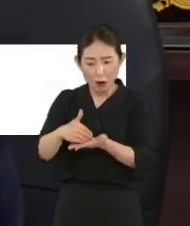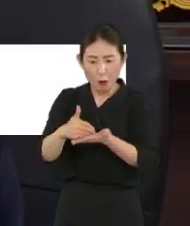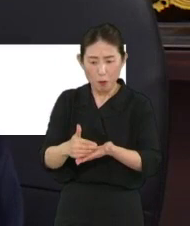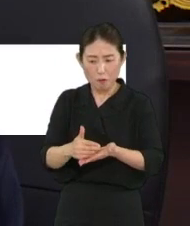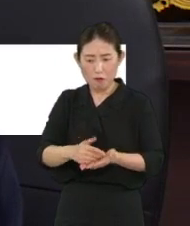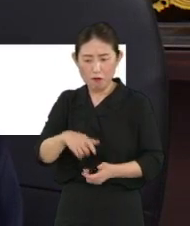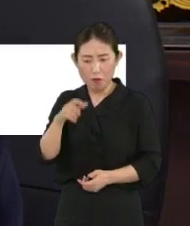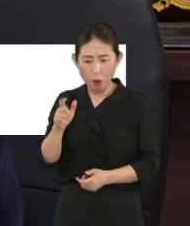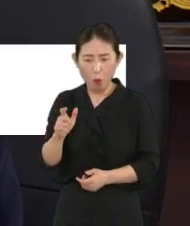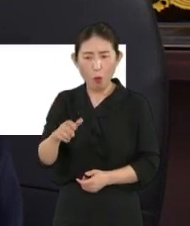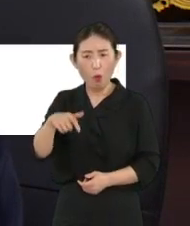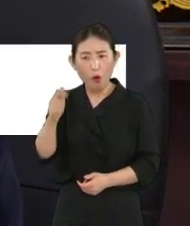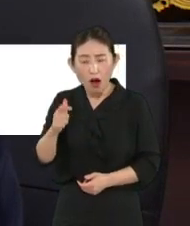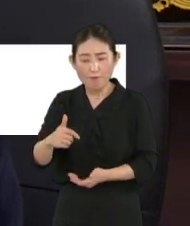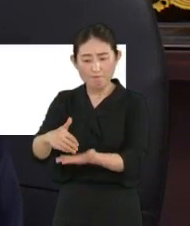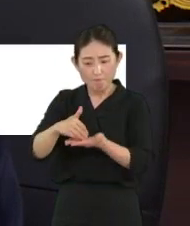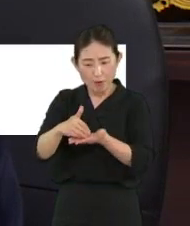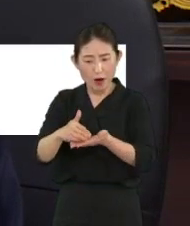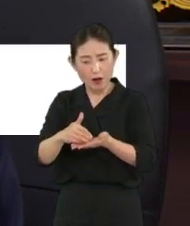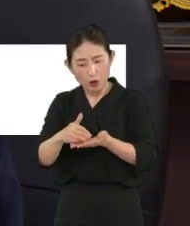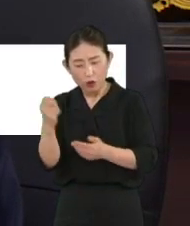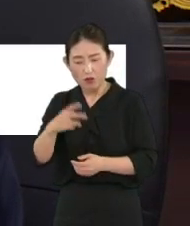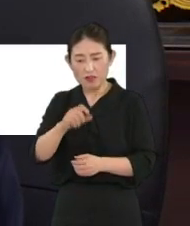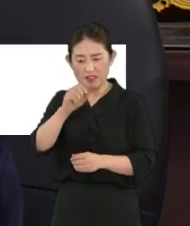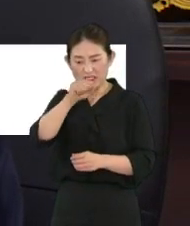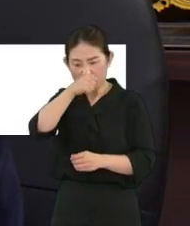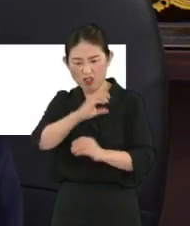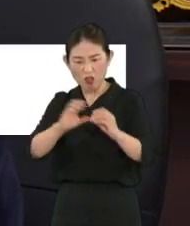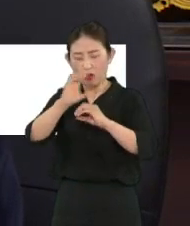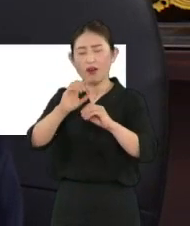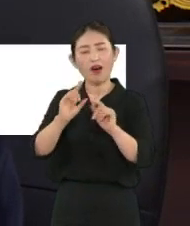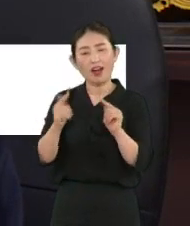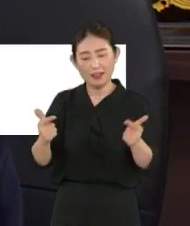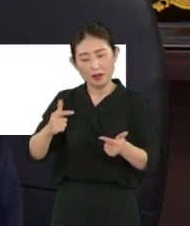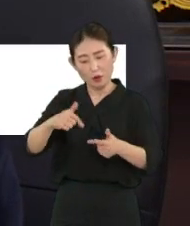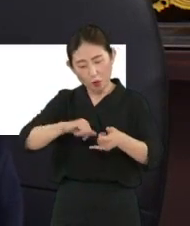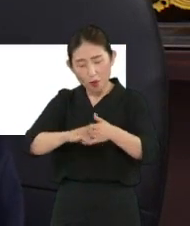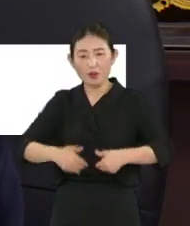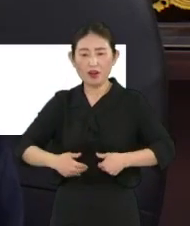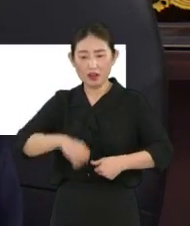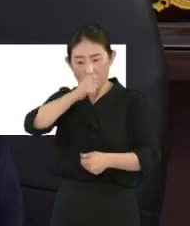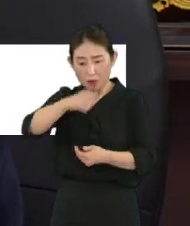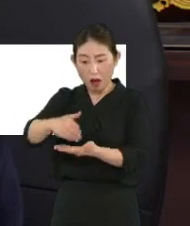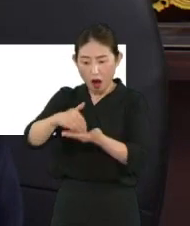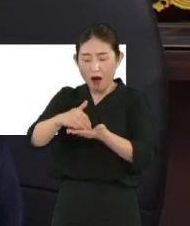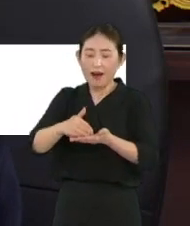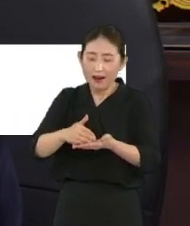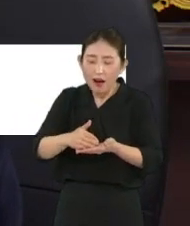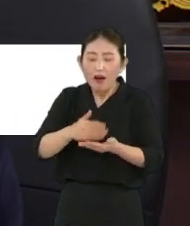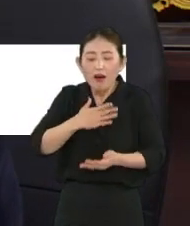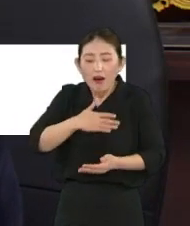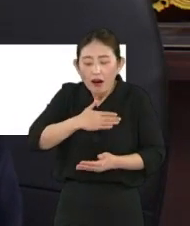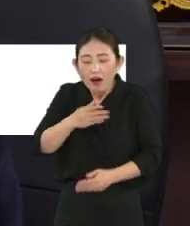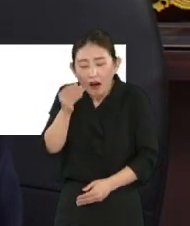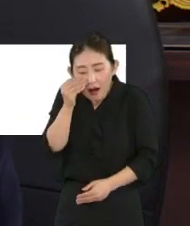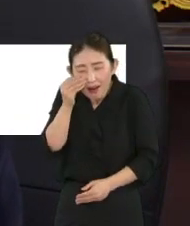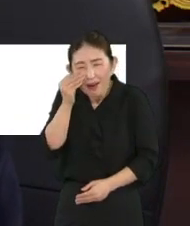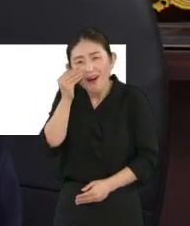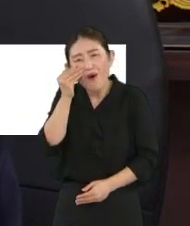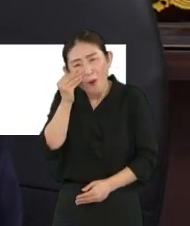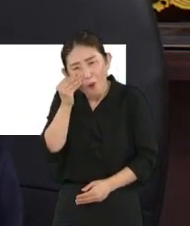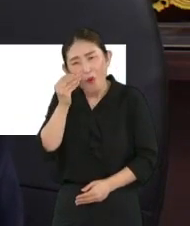과한 과하게 요구하는 것도 없고 해서 저희들이 하시고 꼼짝 못 하게 끔 그렇게 여부를 하시는